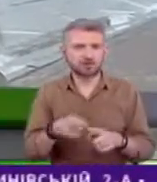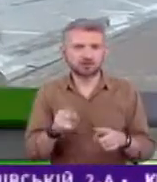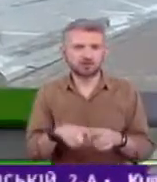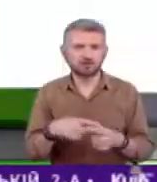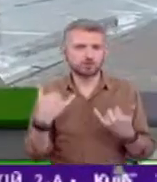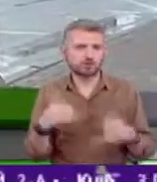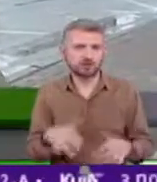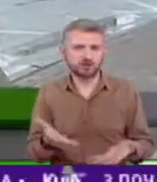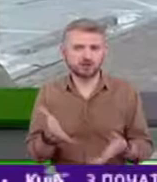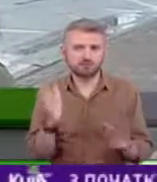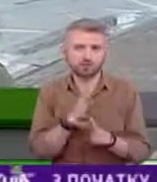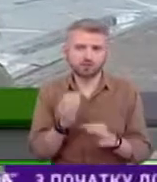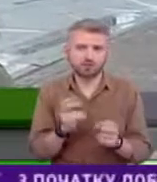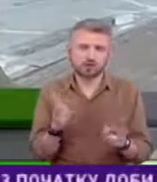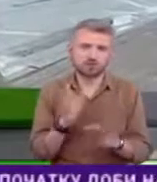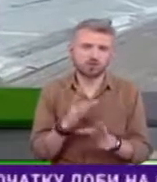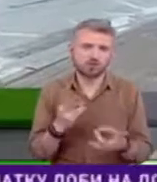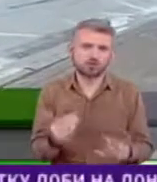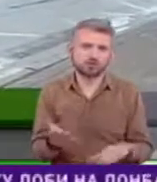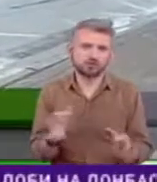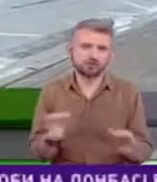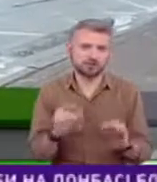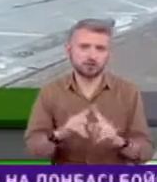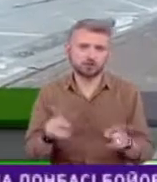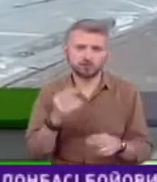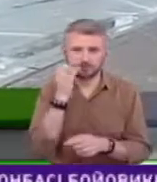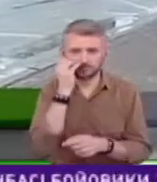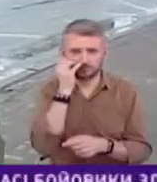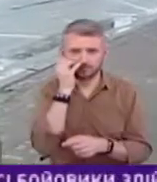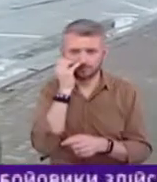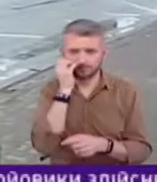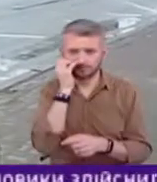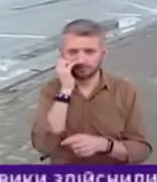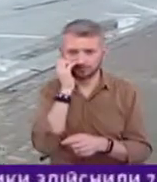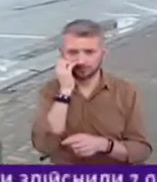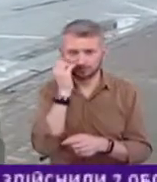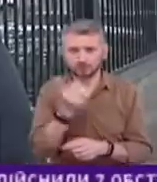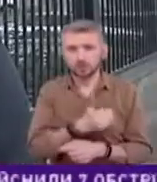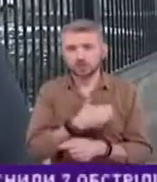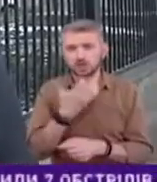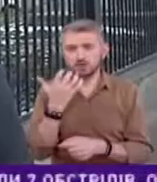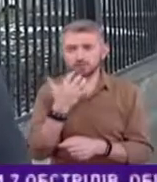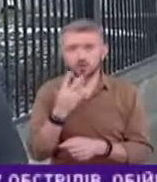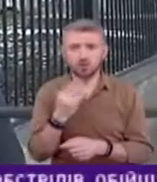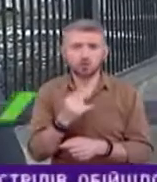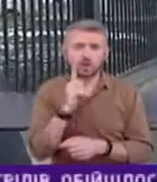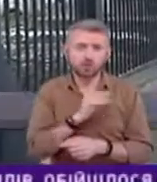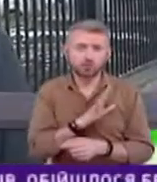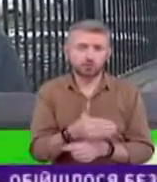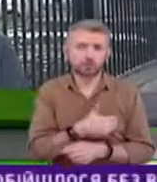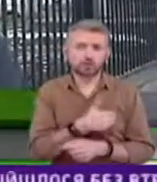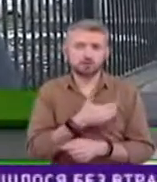удивлення. Погода як погода, нічого особливого, холодно, хочеться тепла. Некомфортно,